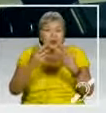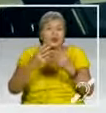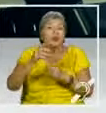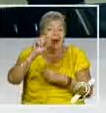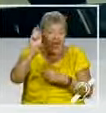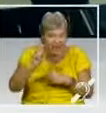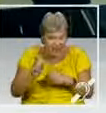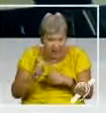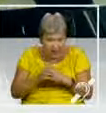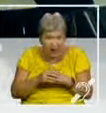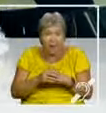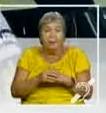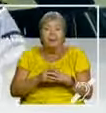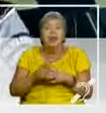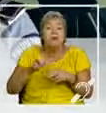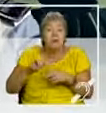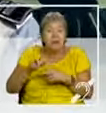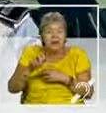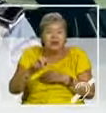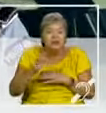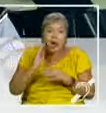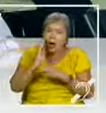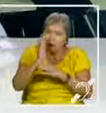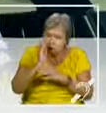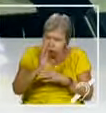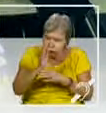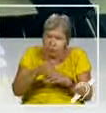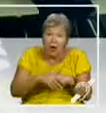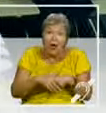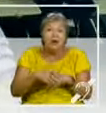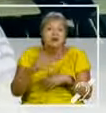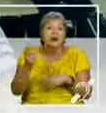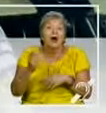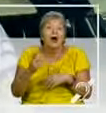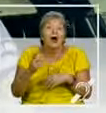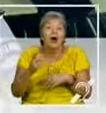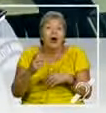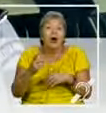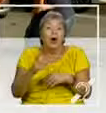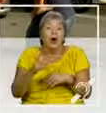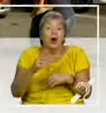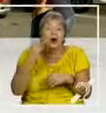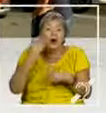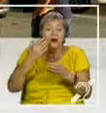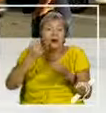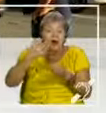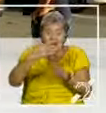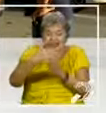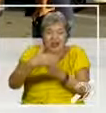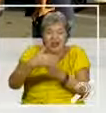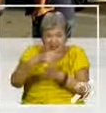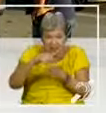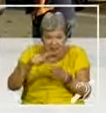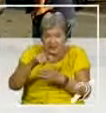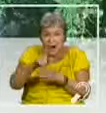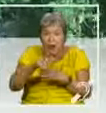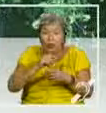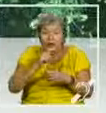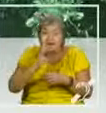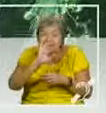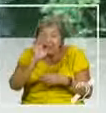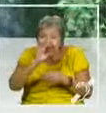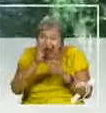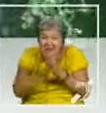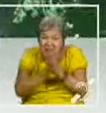Italia, în timp ce se deplasa către Drobeta Turnul Severin dinspre Orșova, în zona de acțiune a indicatorului depășirea